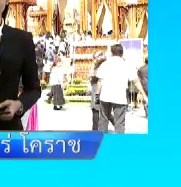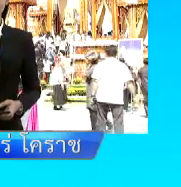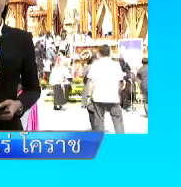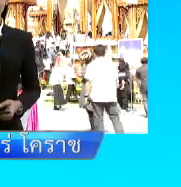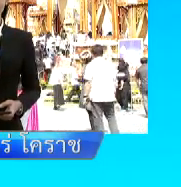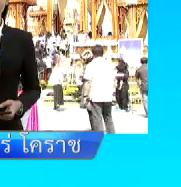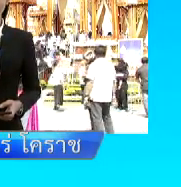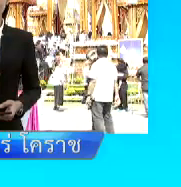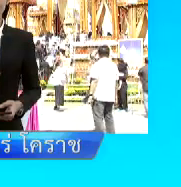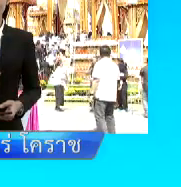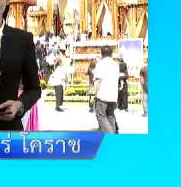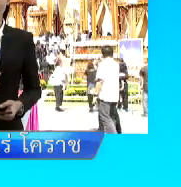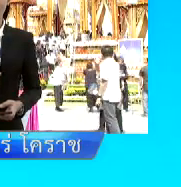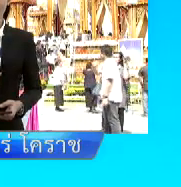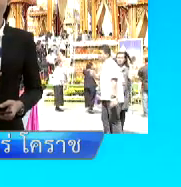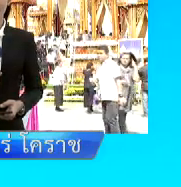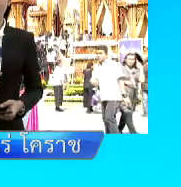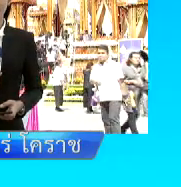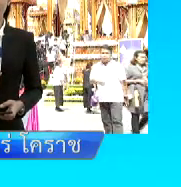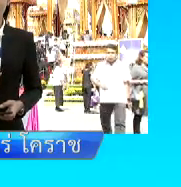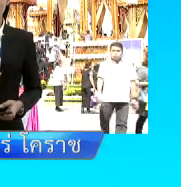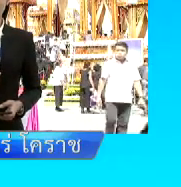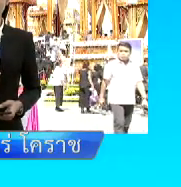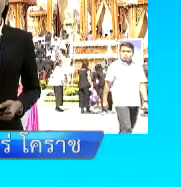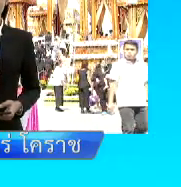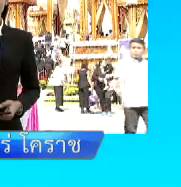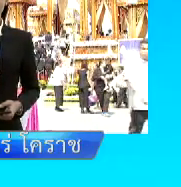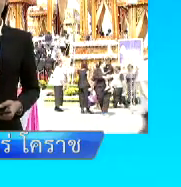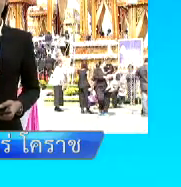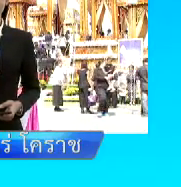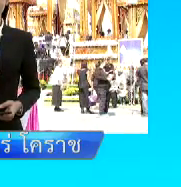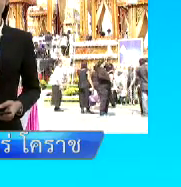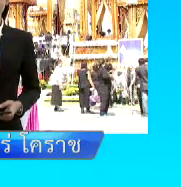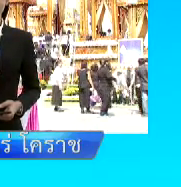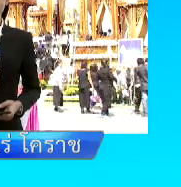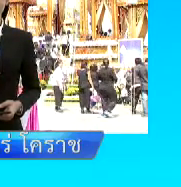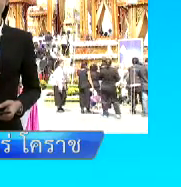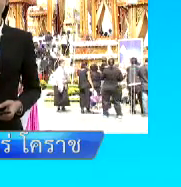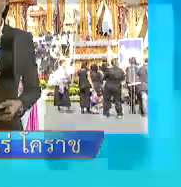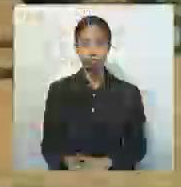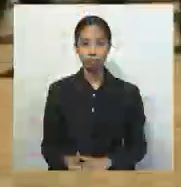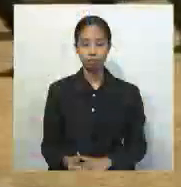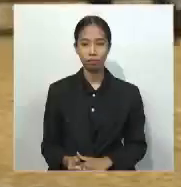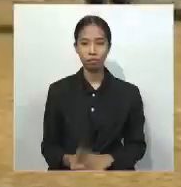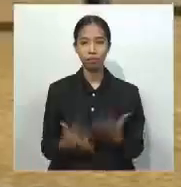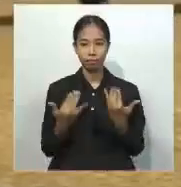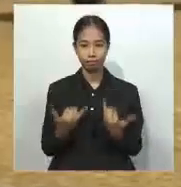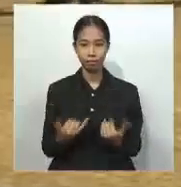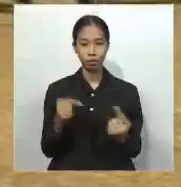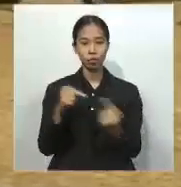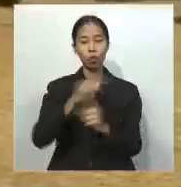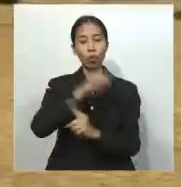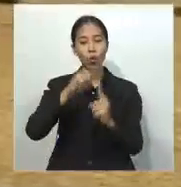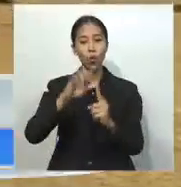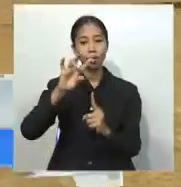าวิทยาลัยขอนแก่นค่ะคุณภาวิตาคะเชิญค่ะ ค่ะวันนี้เป็นบรรยากาศวันที่7ที่ศูนย์ประชุมอเนกประสงค์การจ